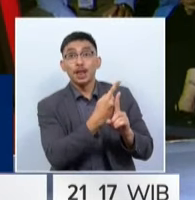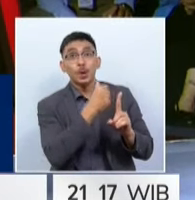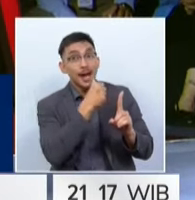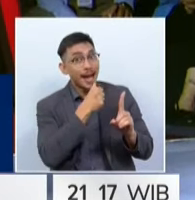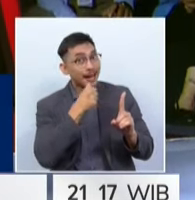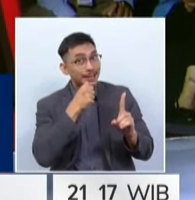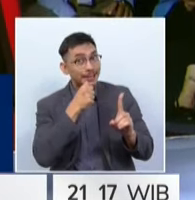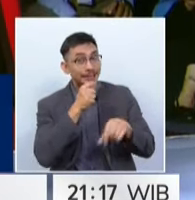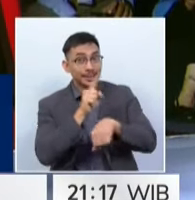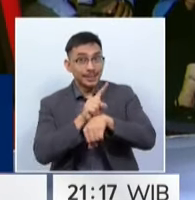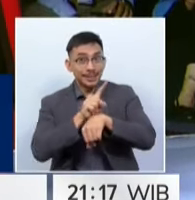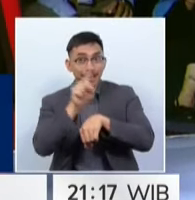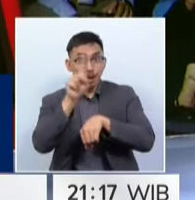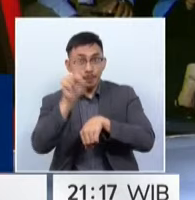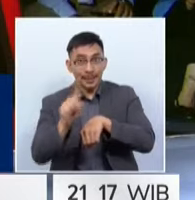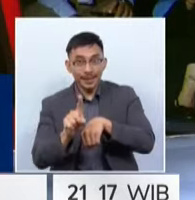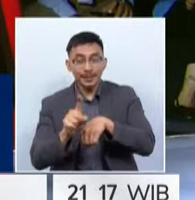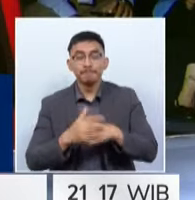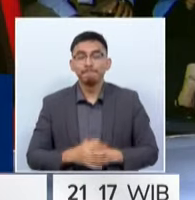Prabowo kami